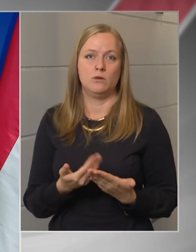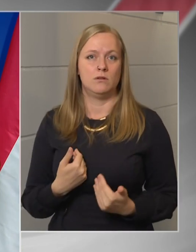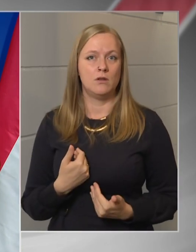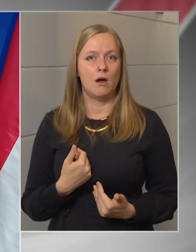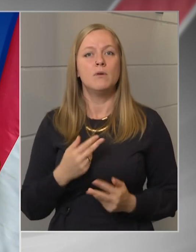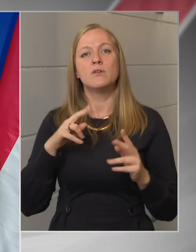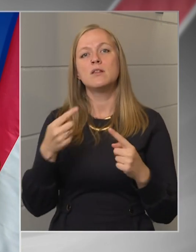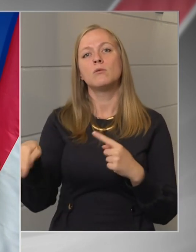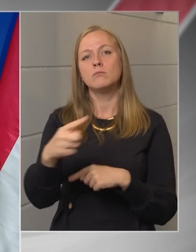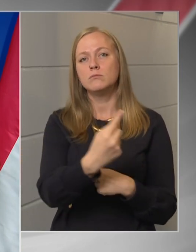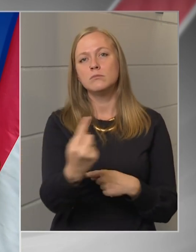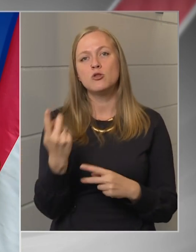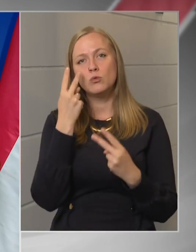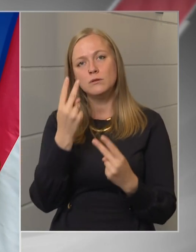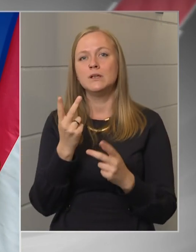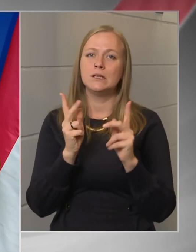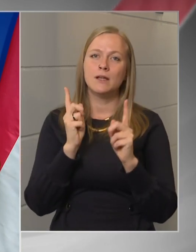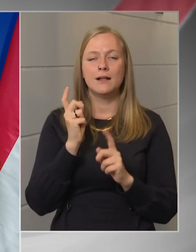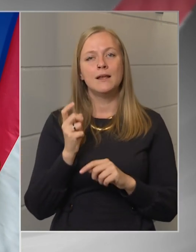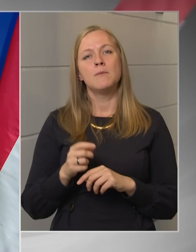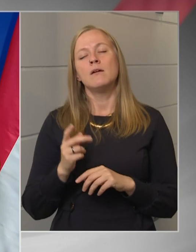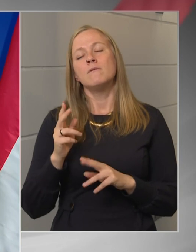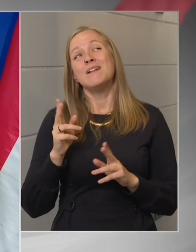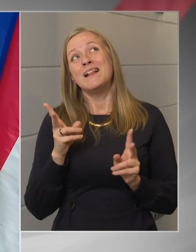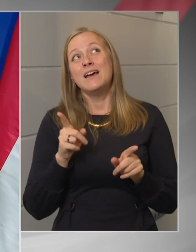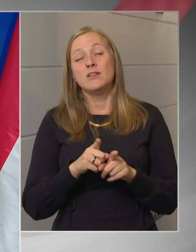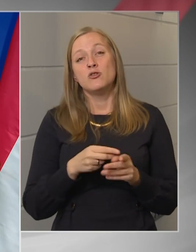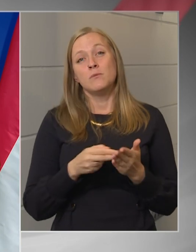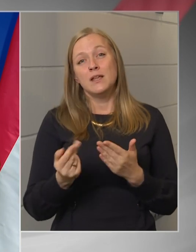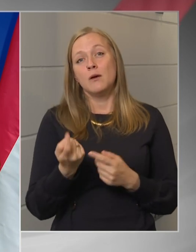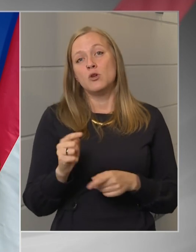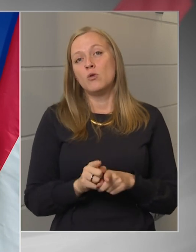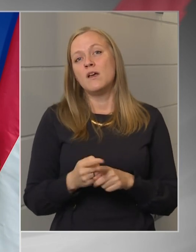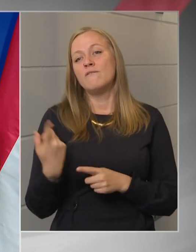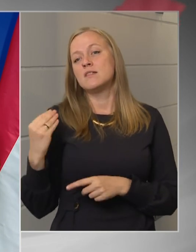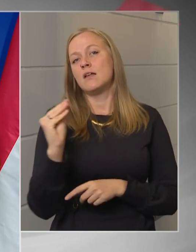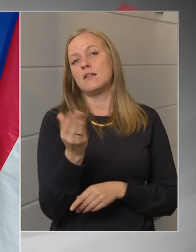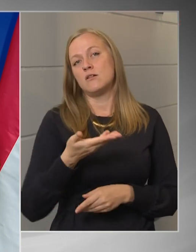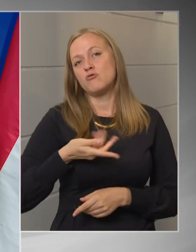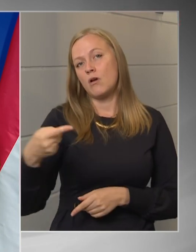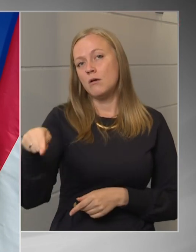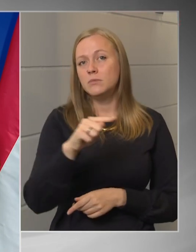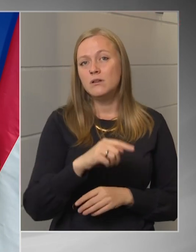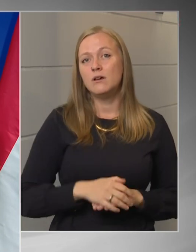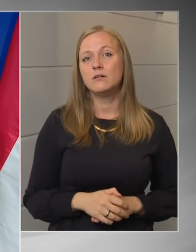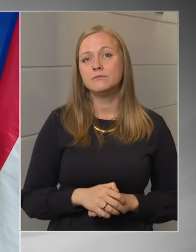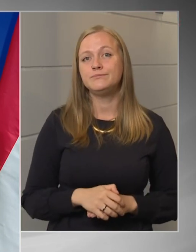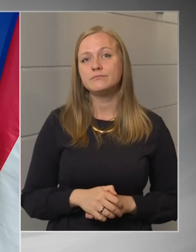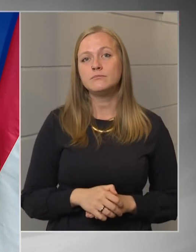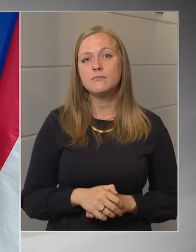Valószínűleg ők is úgy ítélték meg, vagy még az is lehet, hogy a bírák közül is olyan visszajelzéseket kaptak, hogy az